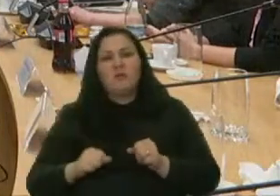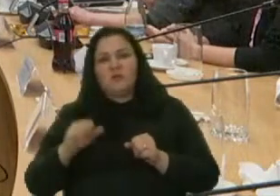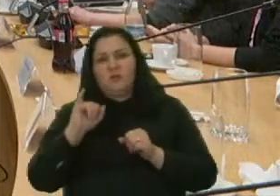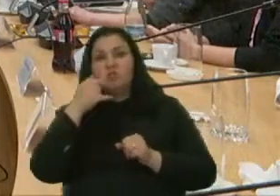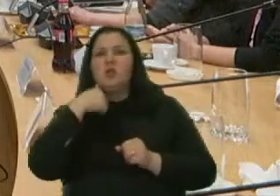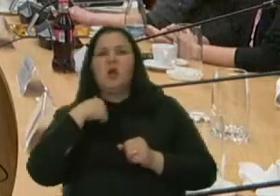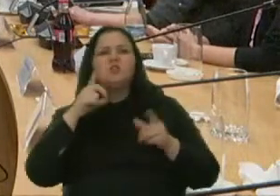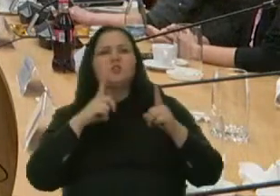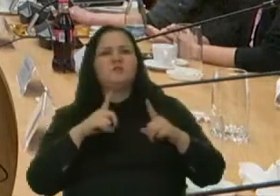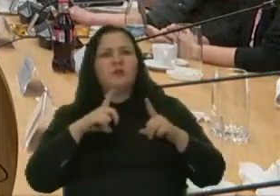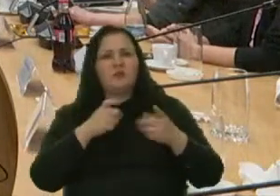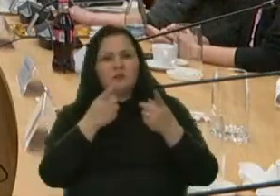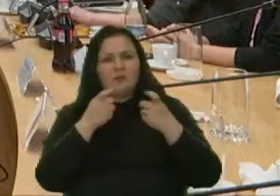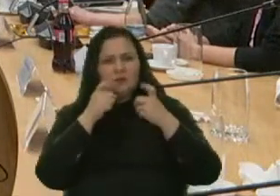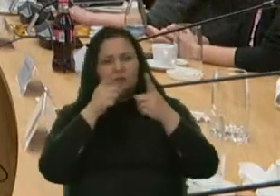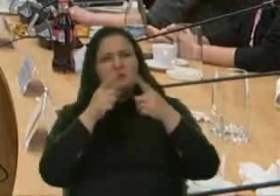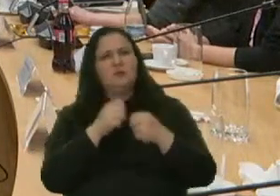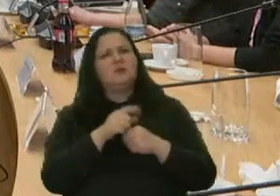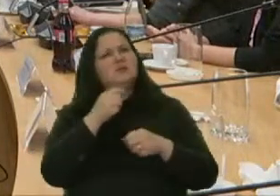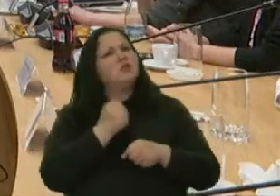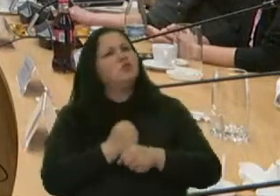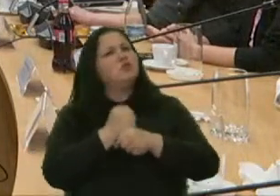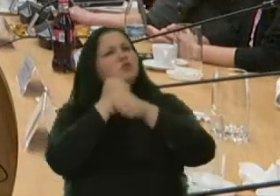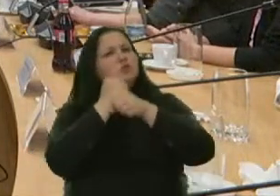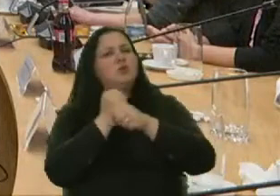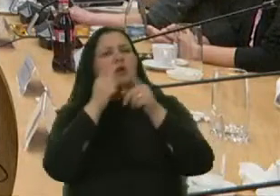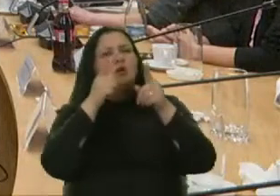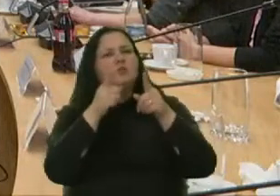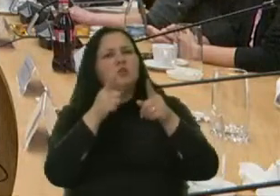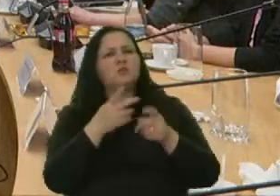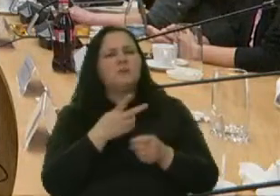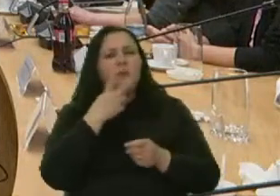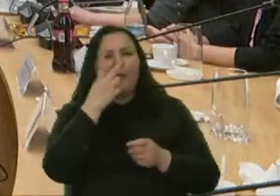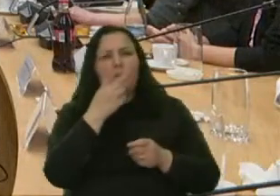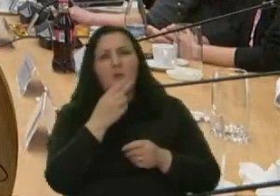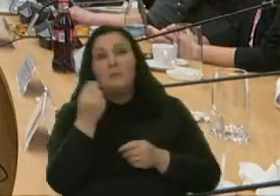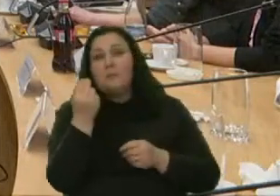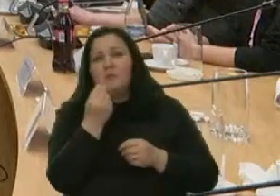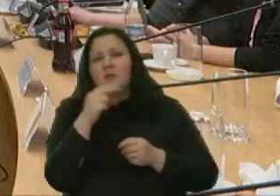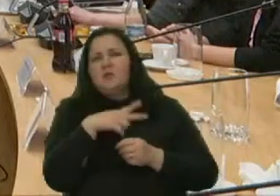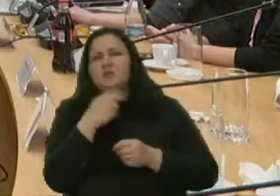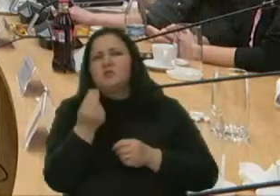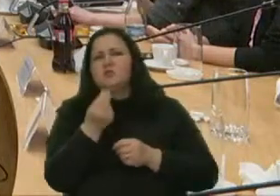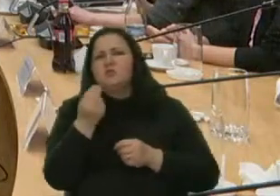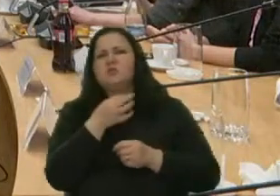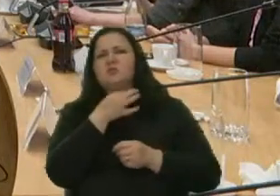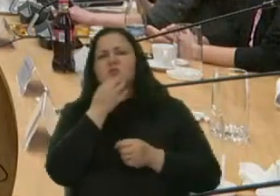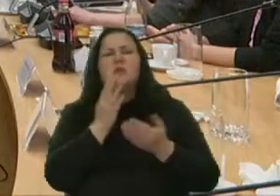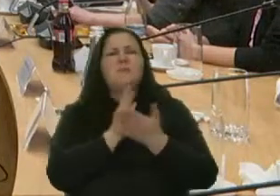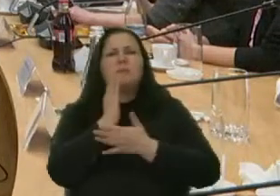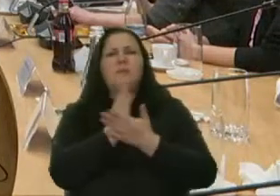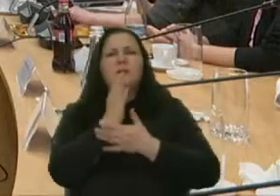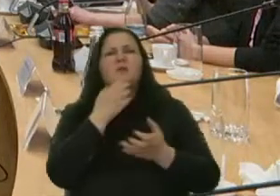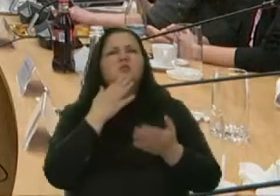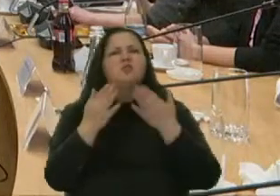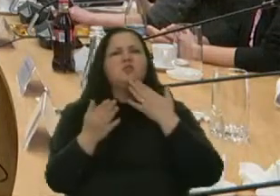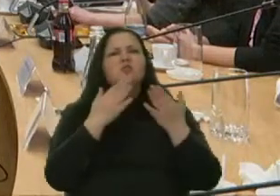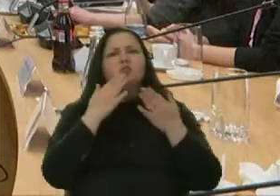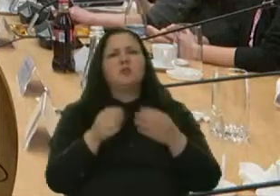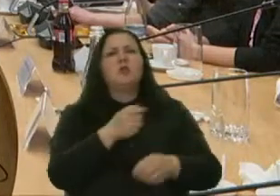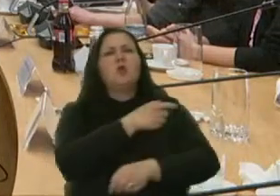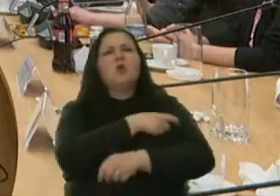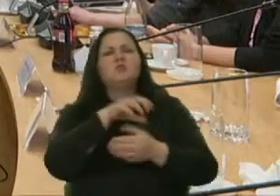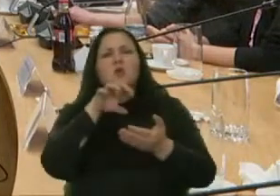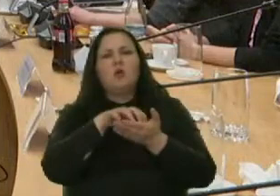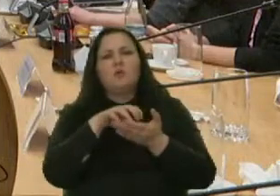fi așteptat de la dumneavoastră să susțineți această abordare pentru că este ceva ce spuneți foarte des în în ședințele de consiliu